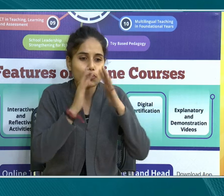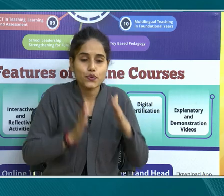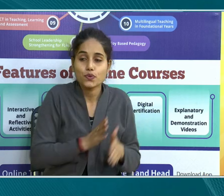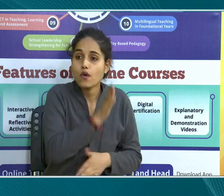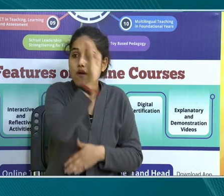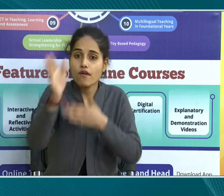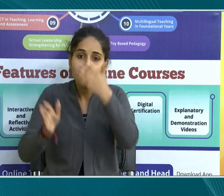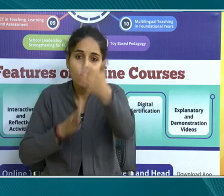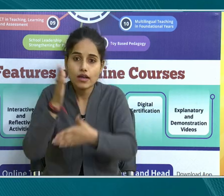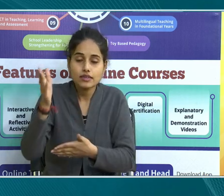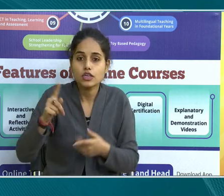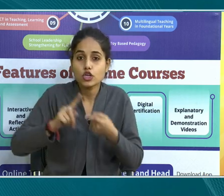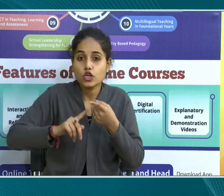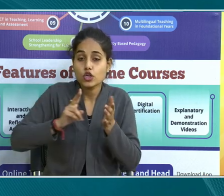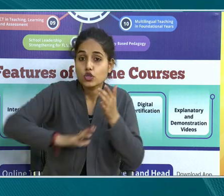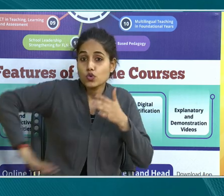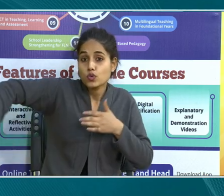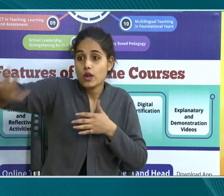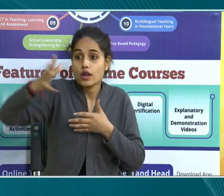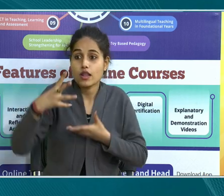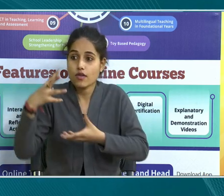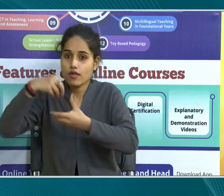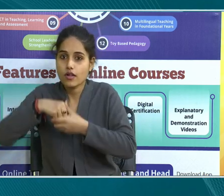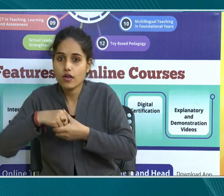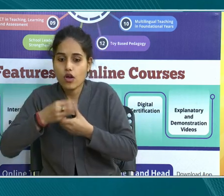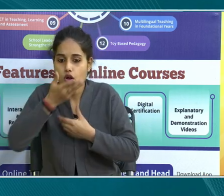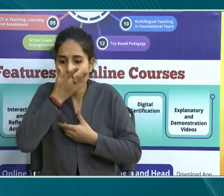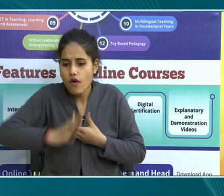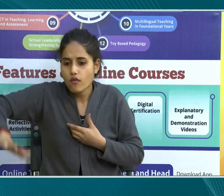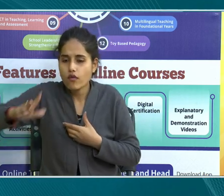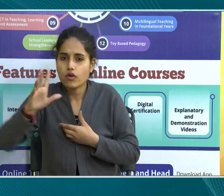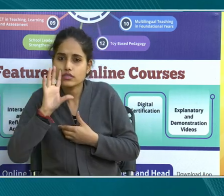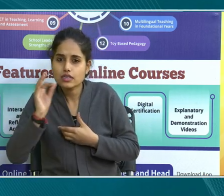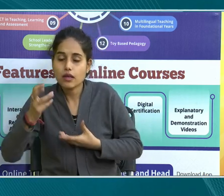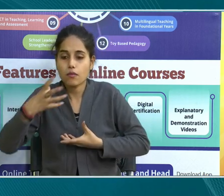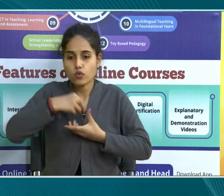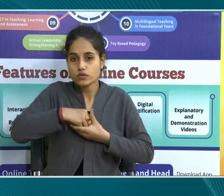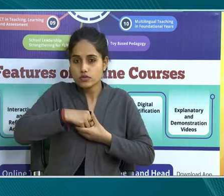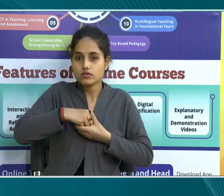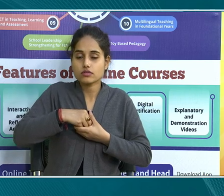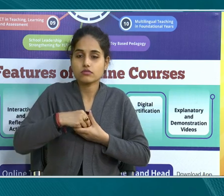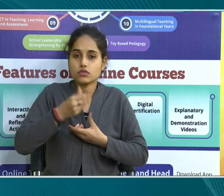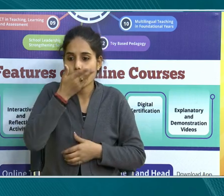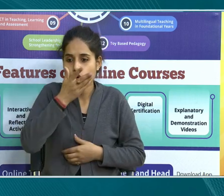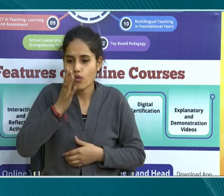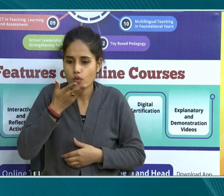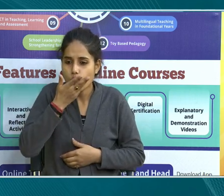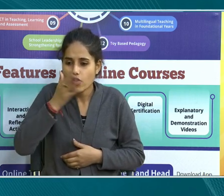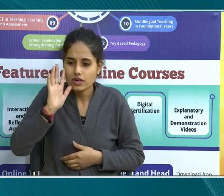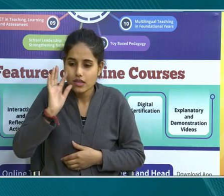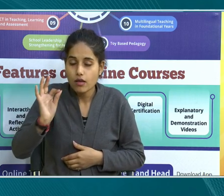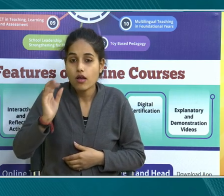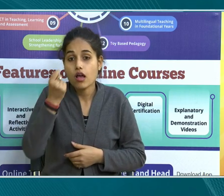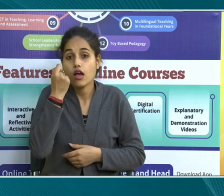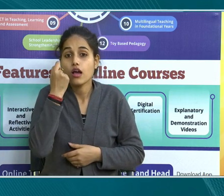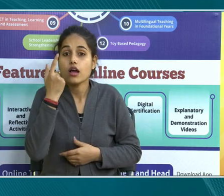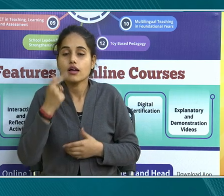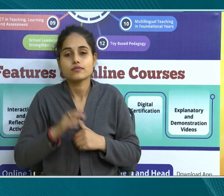अपने नेचर के साथ जुड़ेंगे और पाने की महत्व को और अच्छे से जान पाएंगे बिल्कुल तो ये तो हुई बात